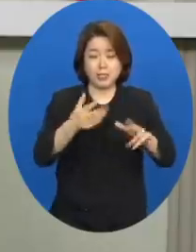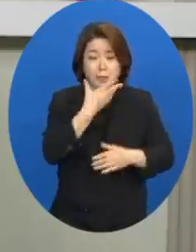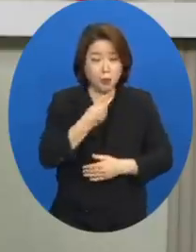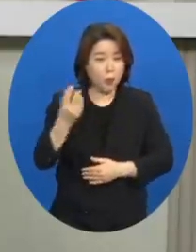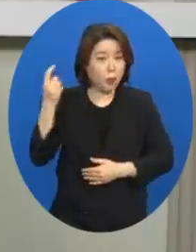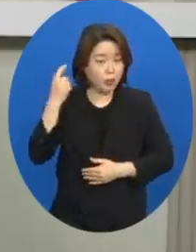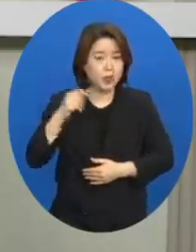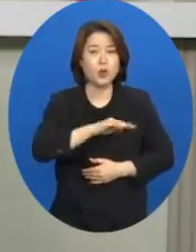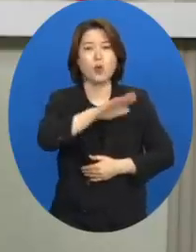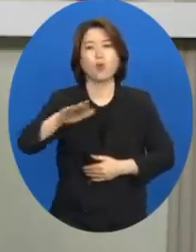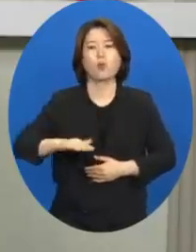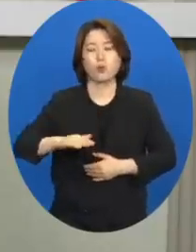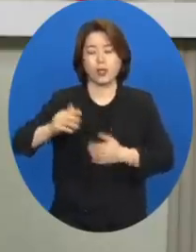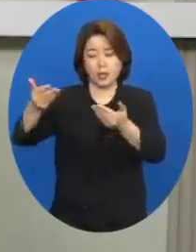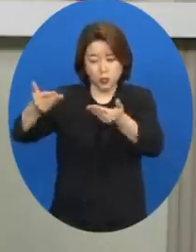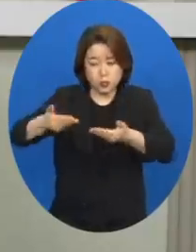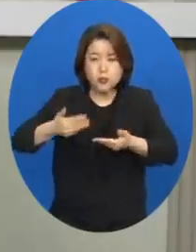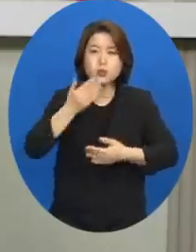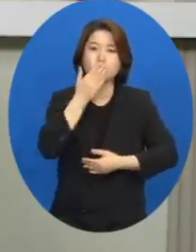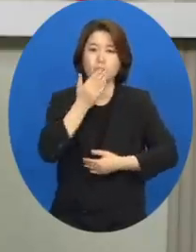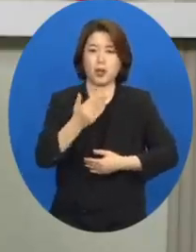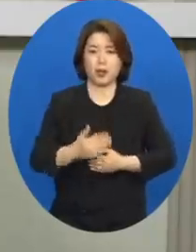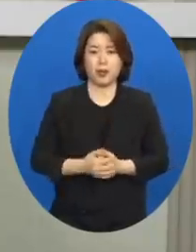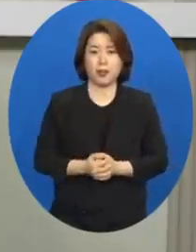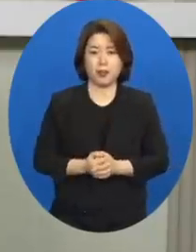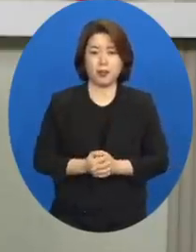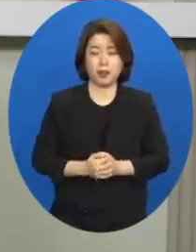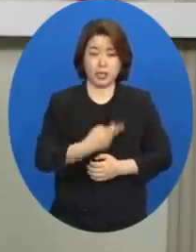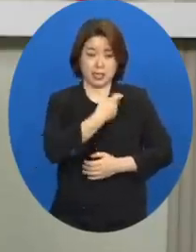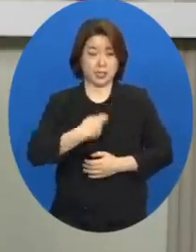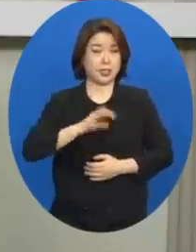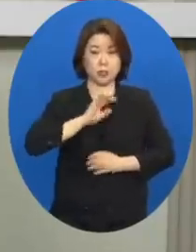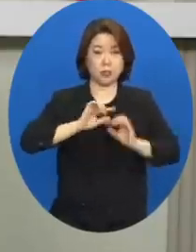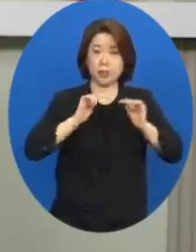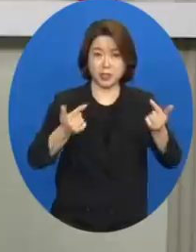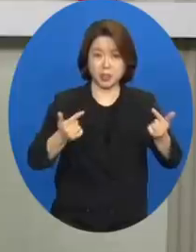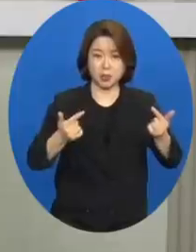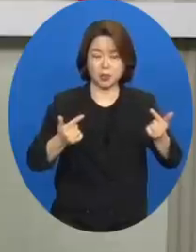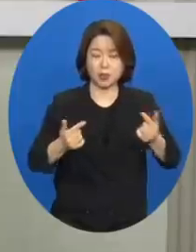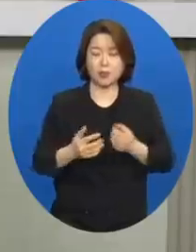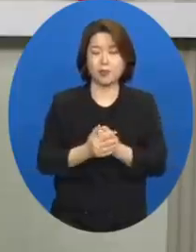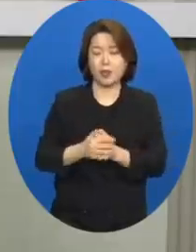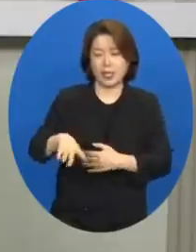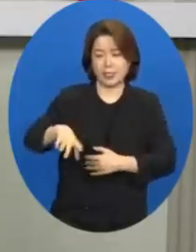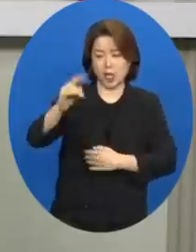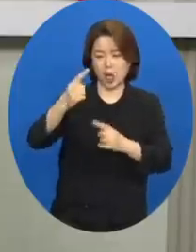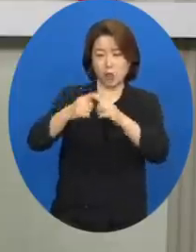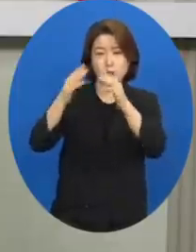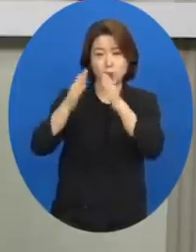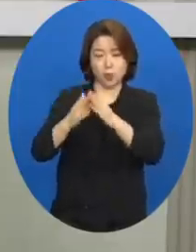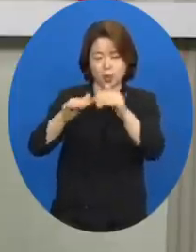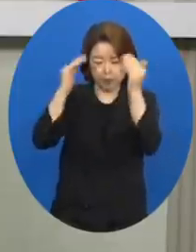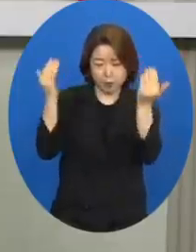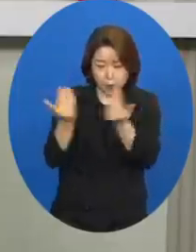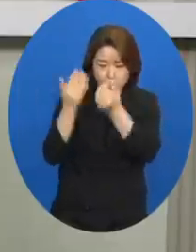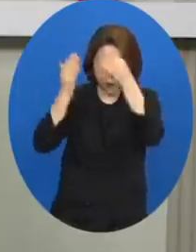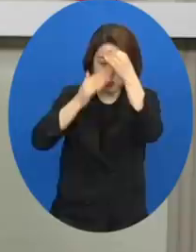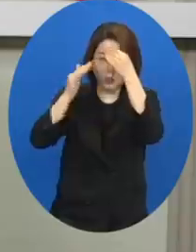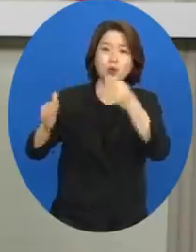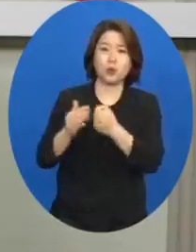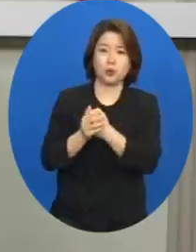전해지게 된겁니다 제자 만한 입니다 초대교회 모든 성도들도